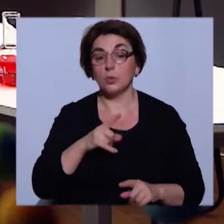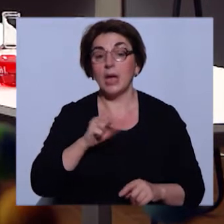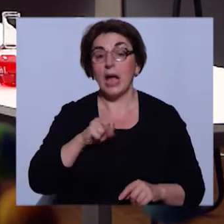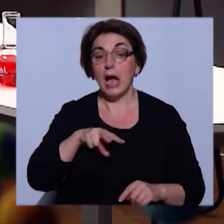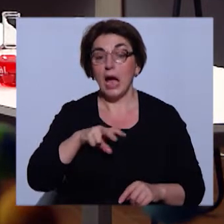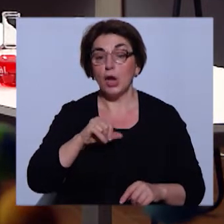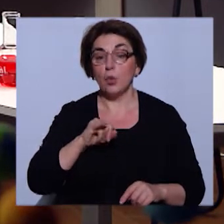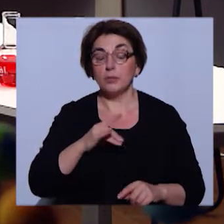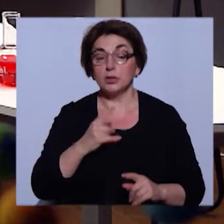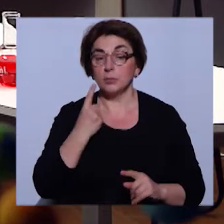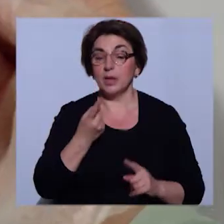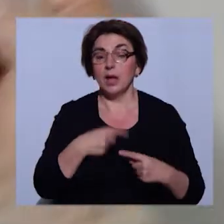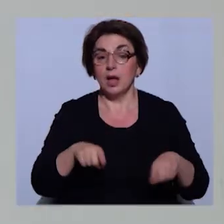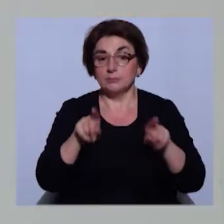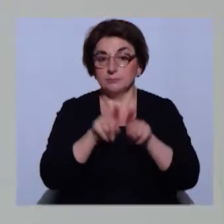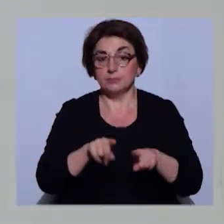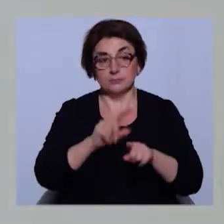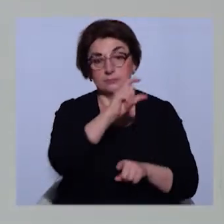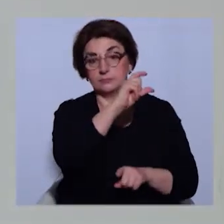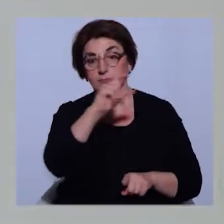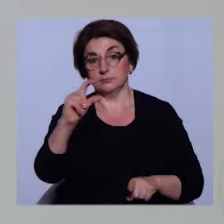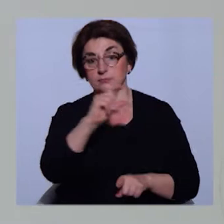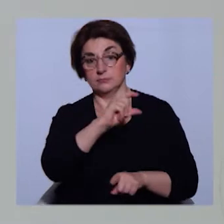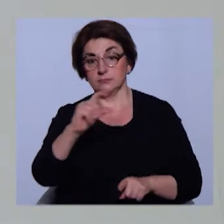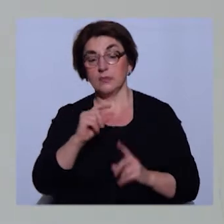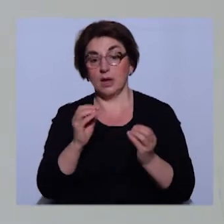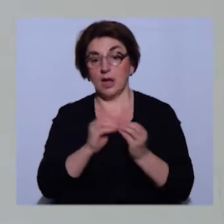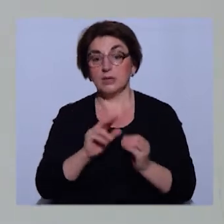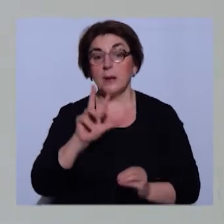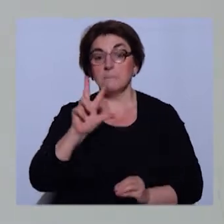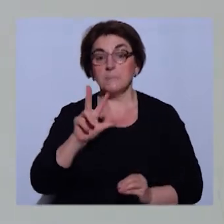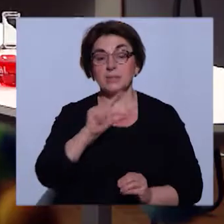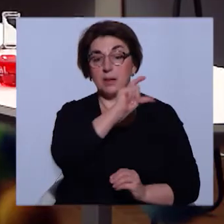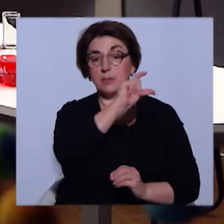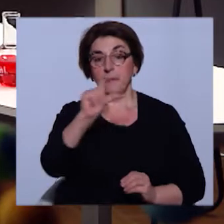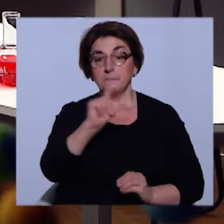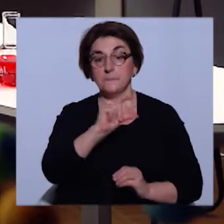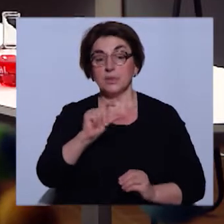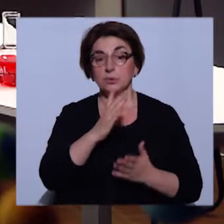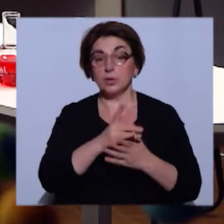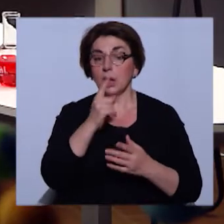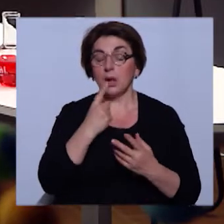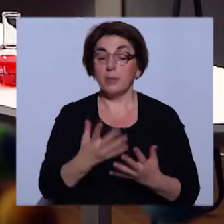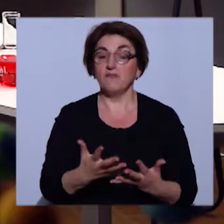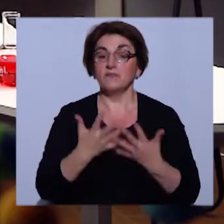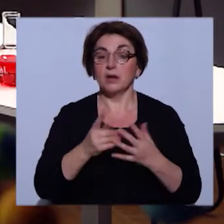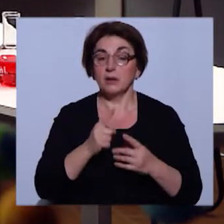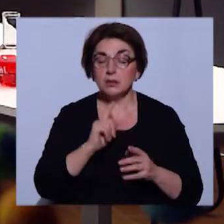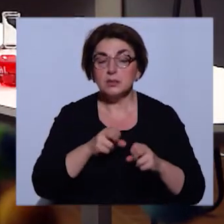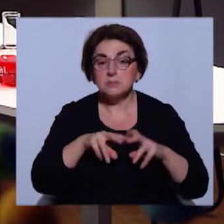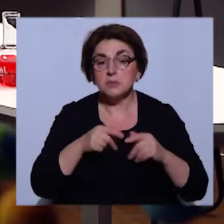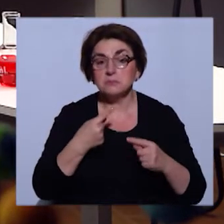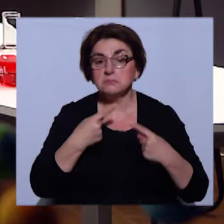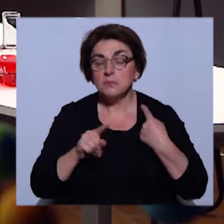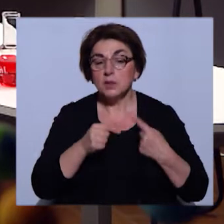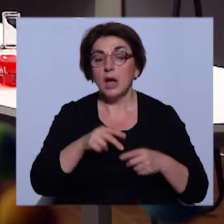ალუმინი, რომელიც ერთი და იგივე პერიოდში, ანუ მესამე პერიოდშია და რა გამოიკვეთება ახლა ექსპერიმენტის დროს.